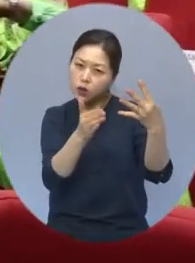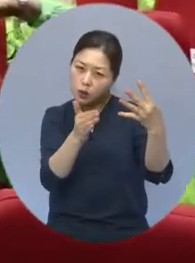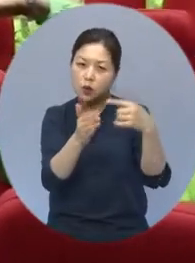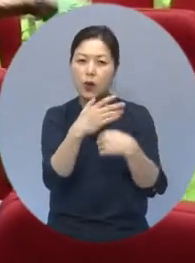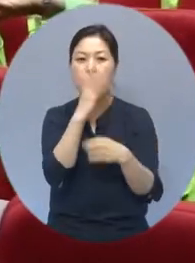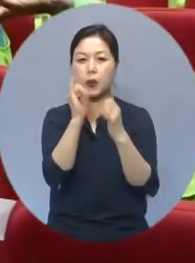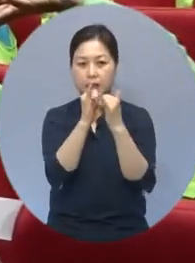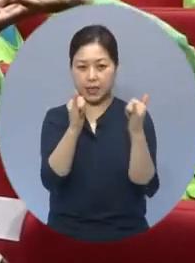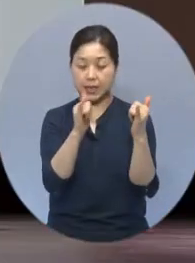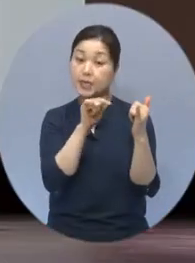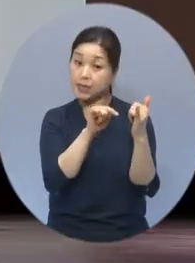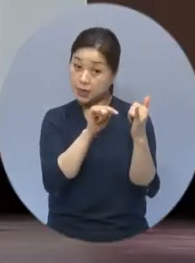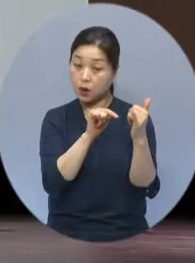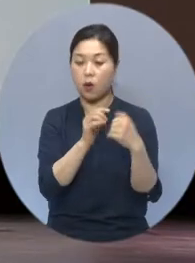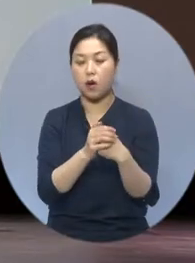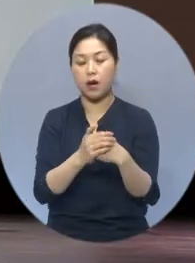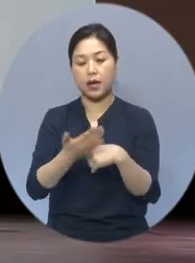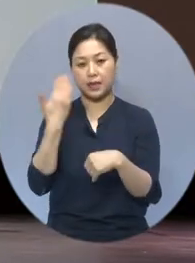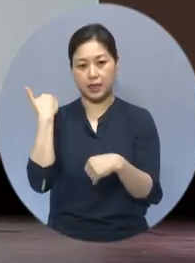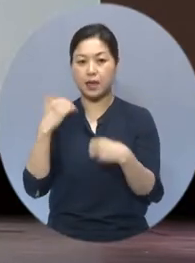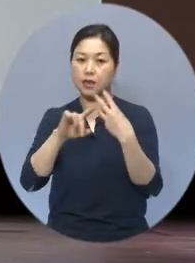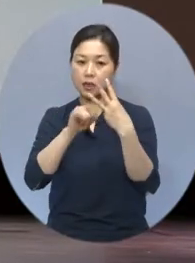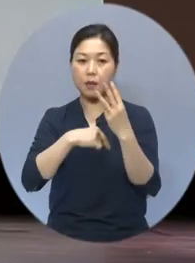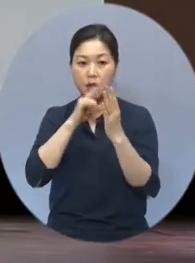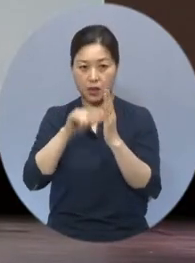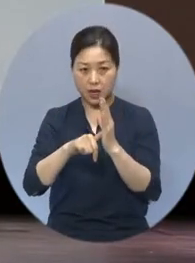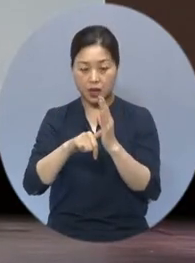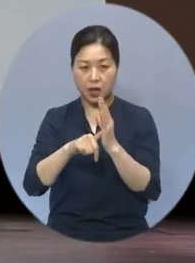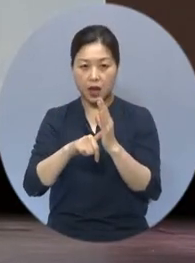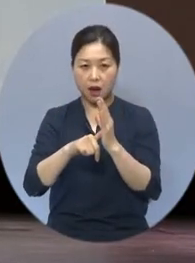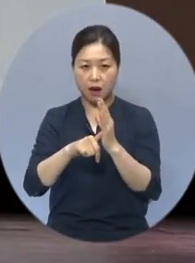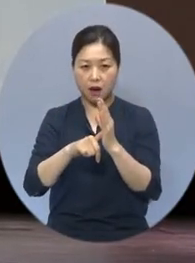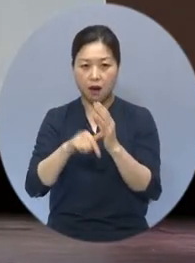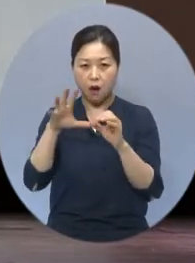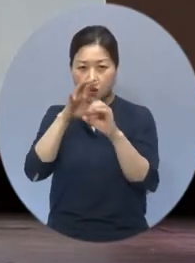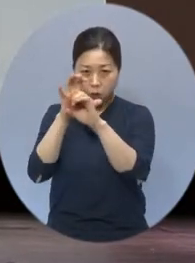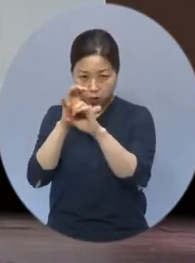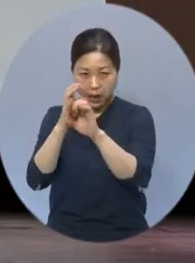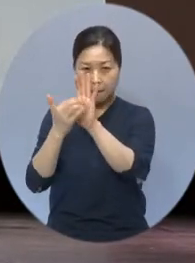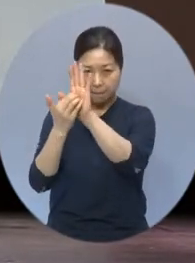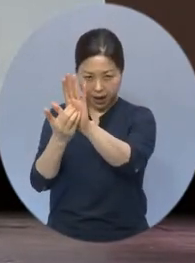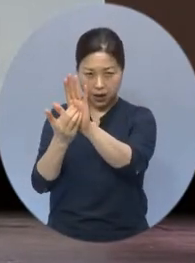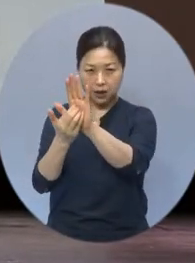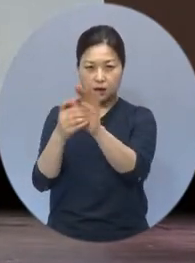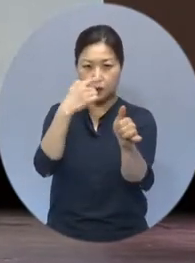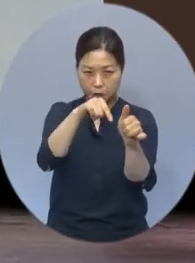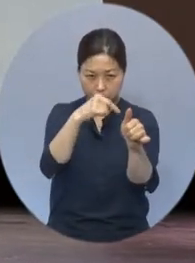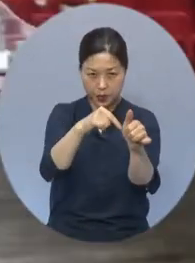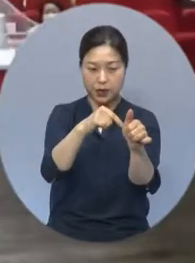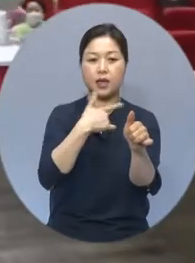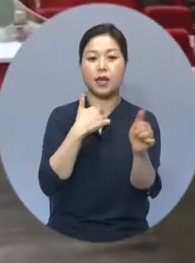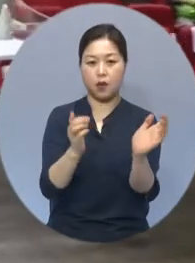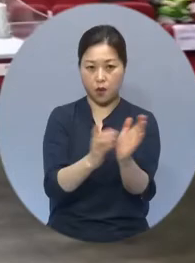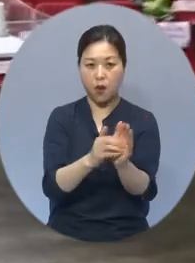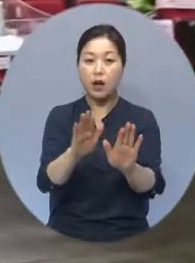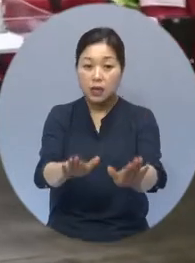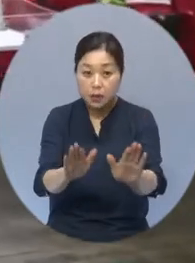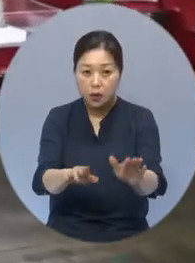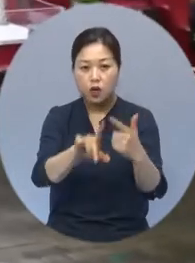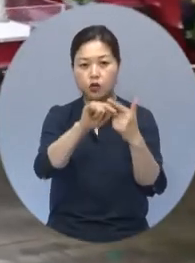어르신들을 대상으로 지난 3월에 예방수칙 교육을 실시했고, 이번 6월에는